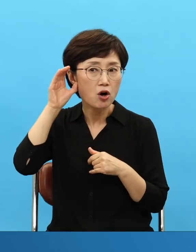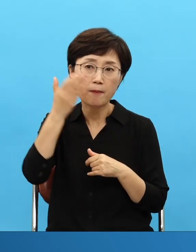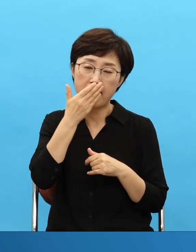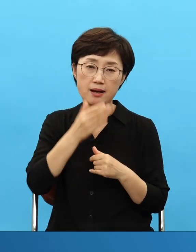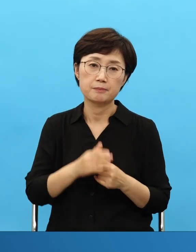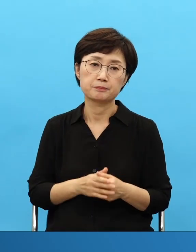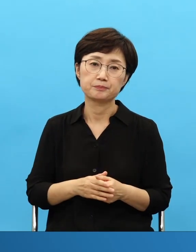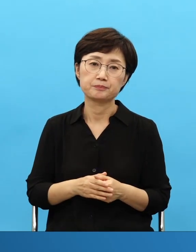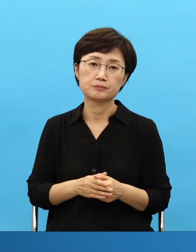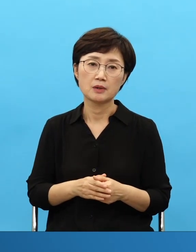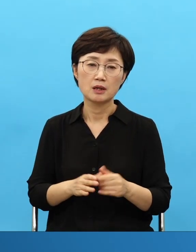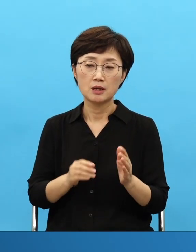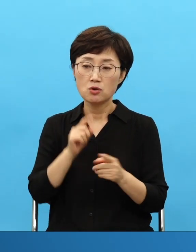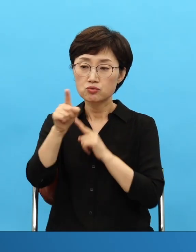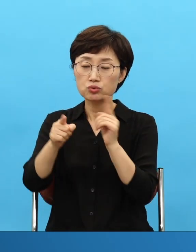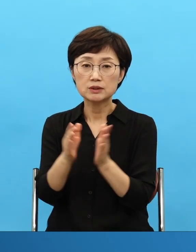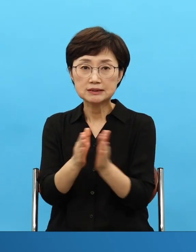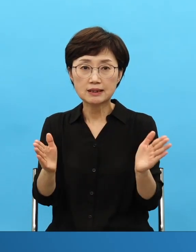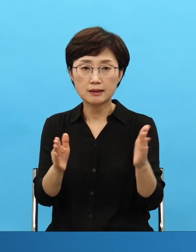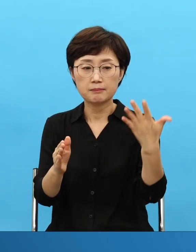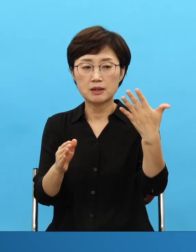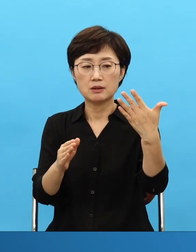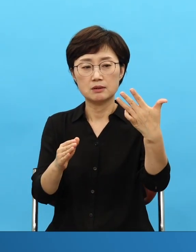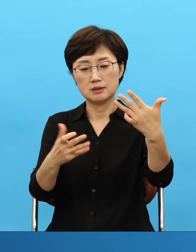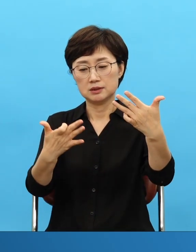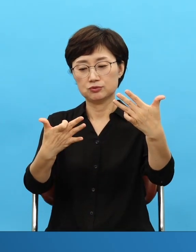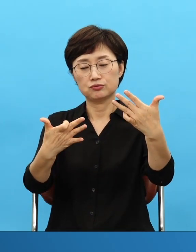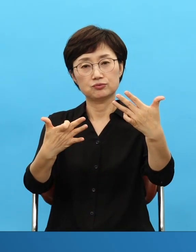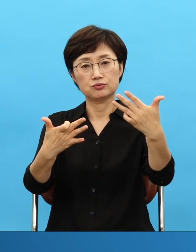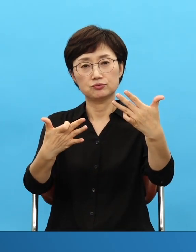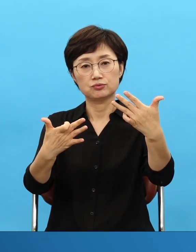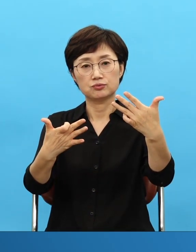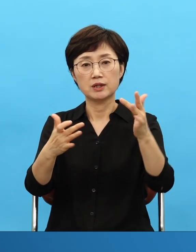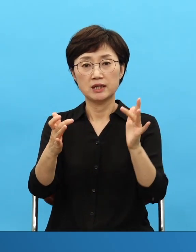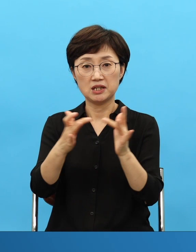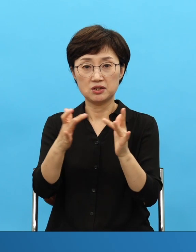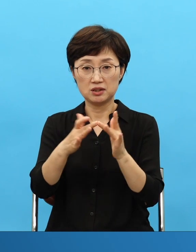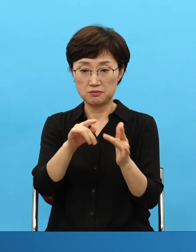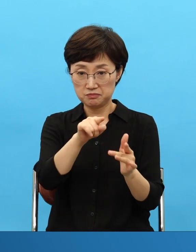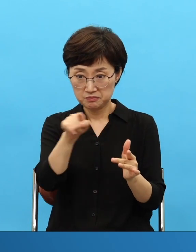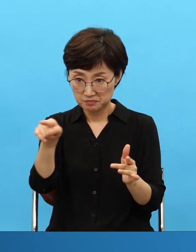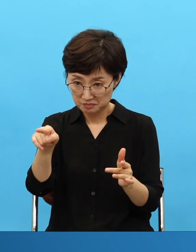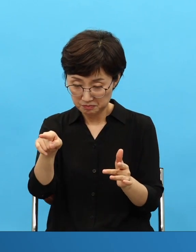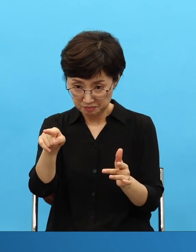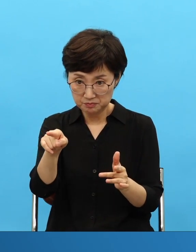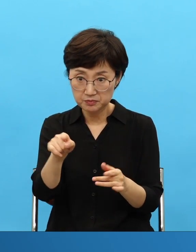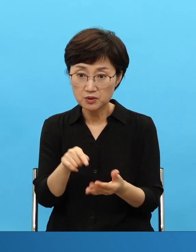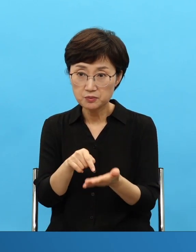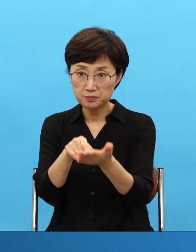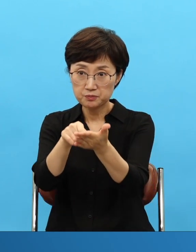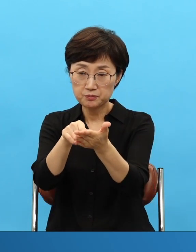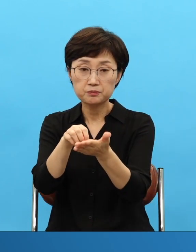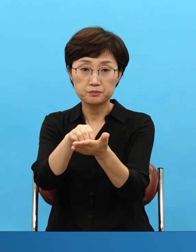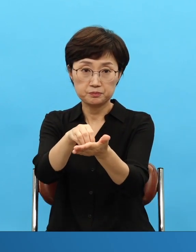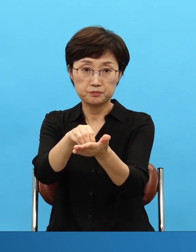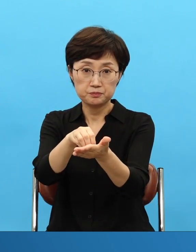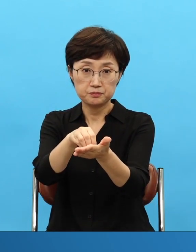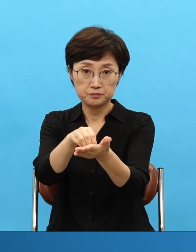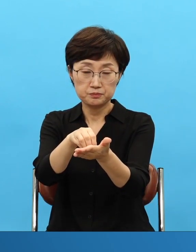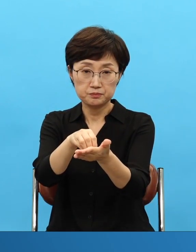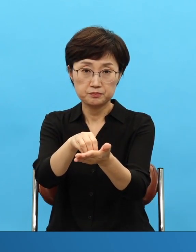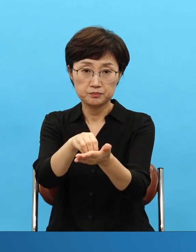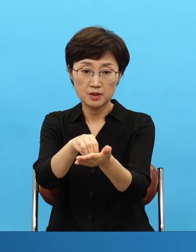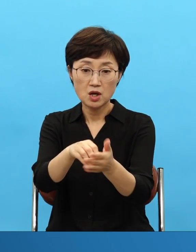오는 19일부터 등록이 시작됩니다. 위아.kr 초등청소년 전도신학원 등록 메뉴에서 해당